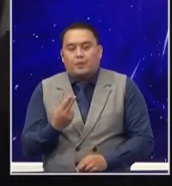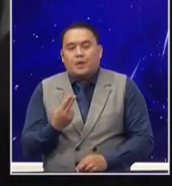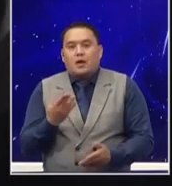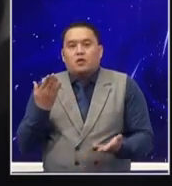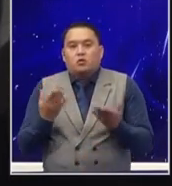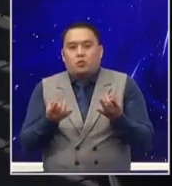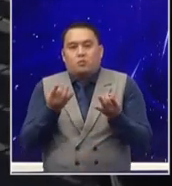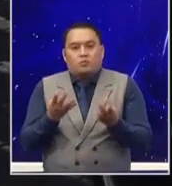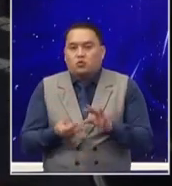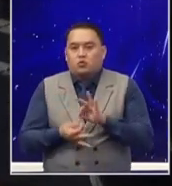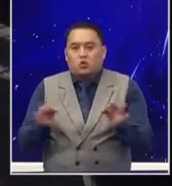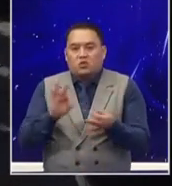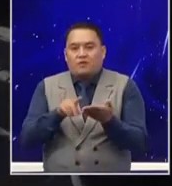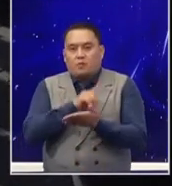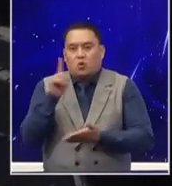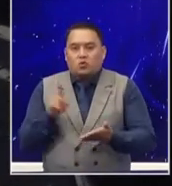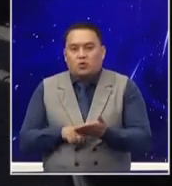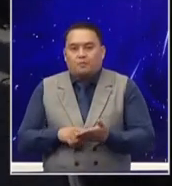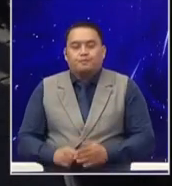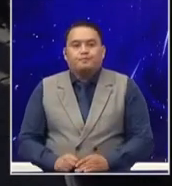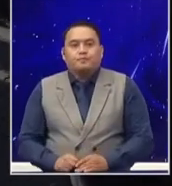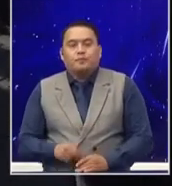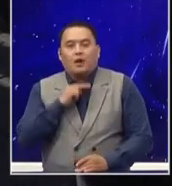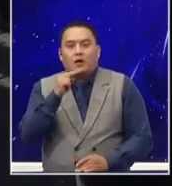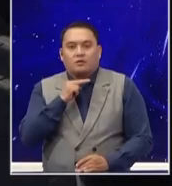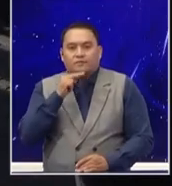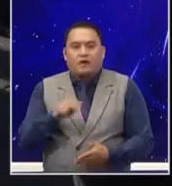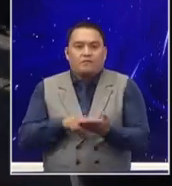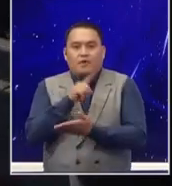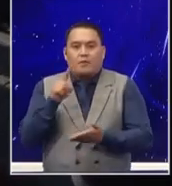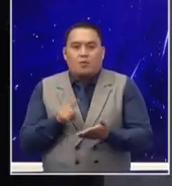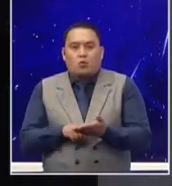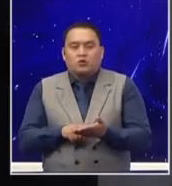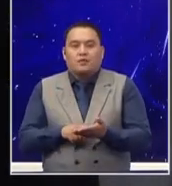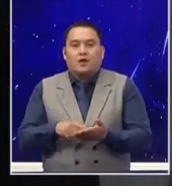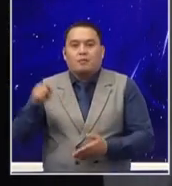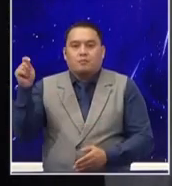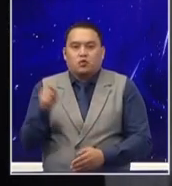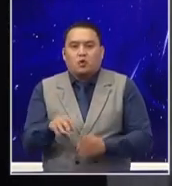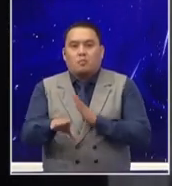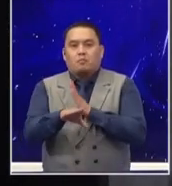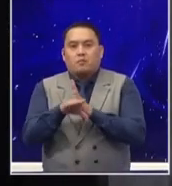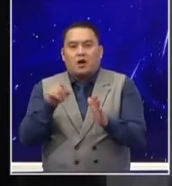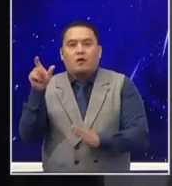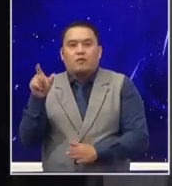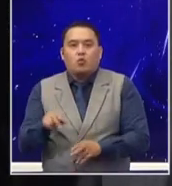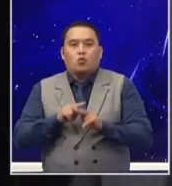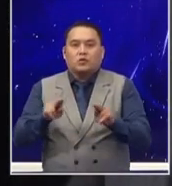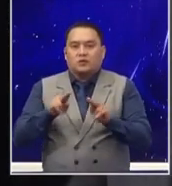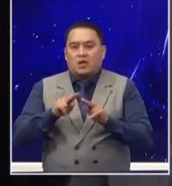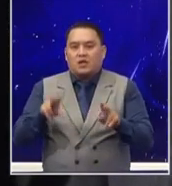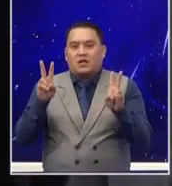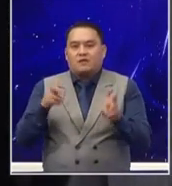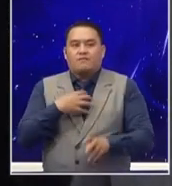Очень непростой вопрос. Особое внимание собравшиеся уделили главной политической повестке страны – предстоящий праймериз. Для учителей региона эта